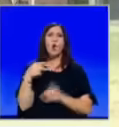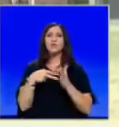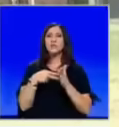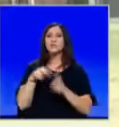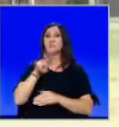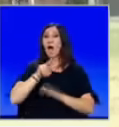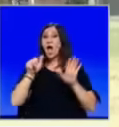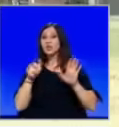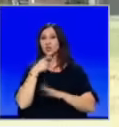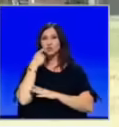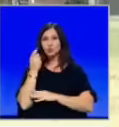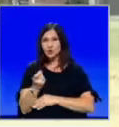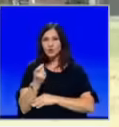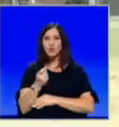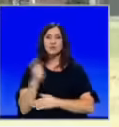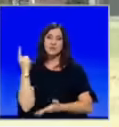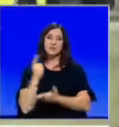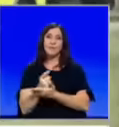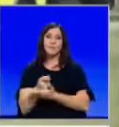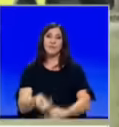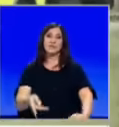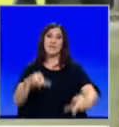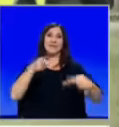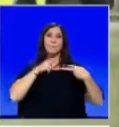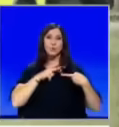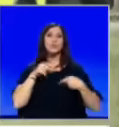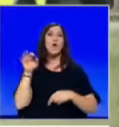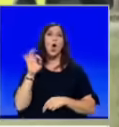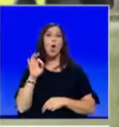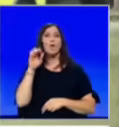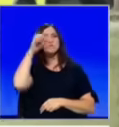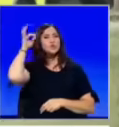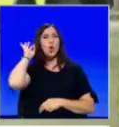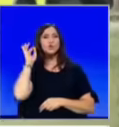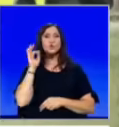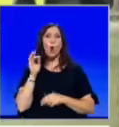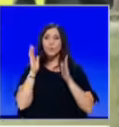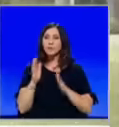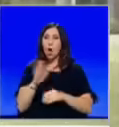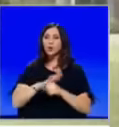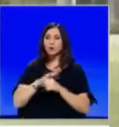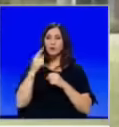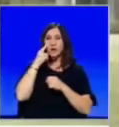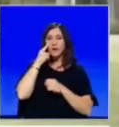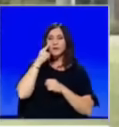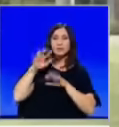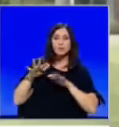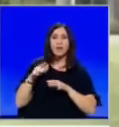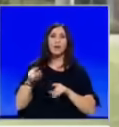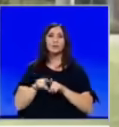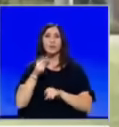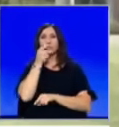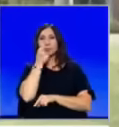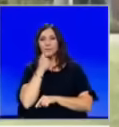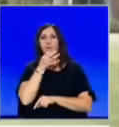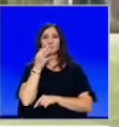сириец, 26-годишен със заповед за депортация. Олаф Шолц определи основният заподозрян като дъблински случай, по името